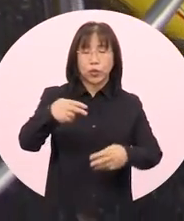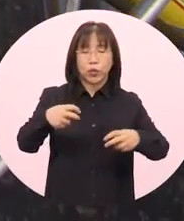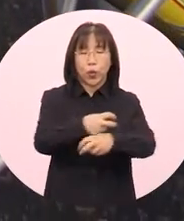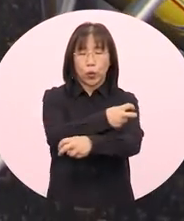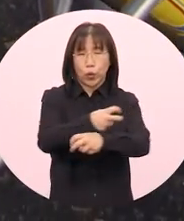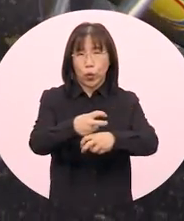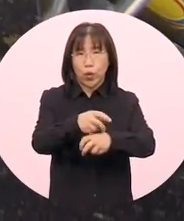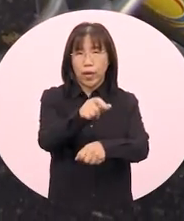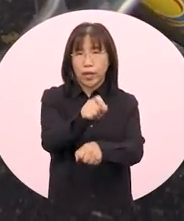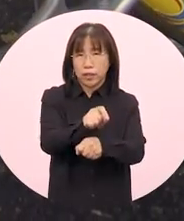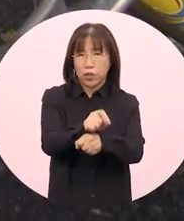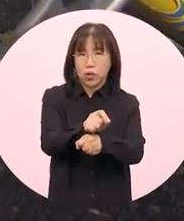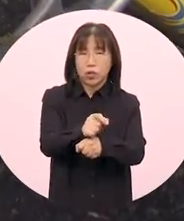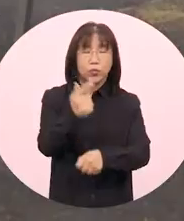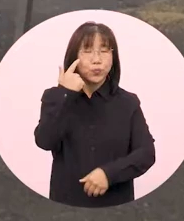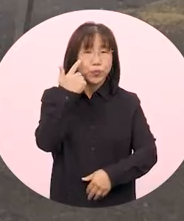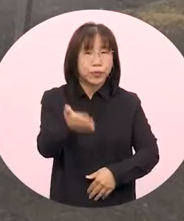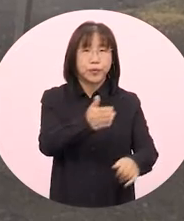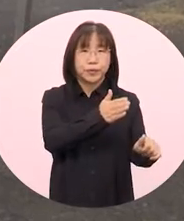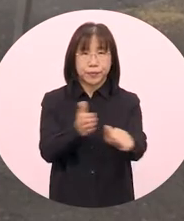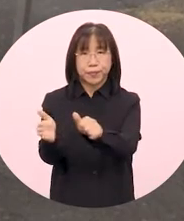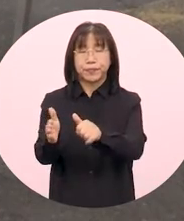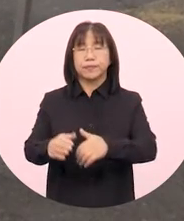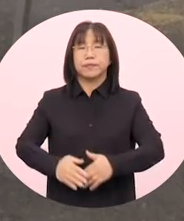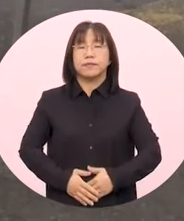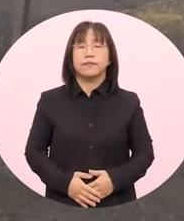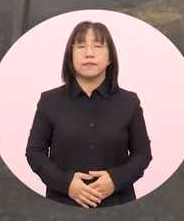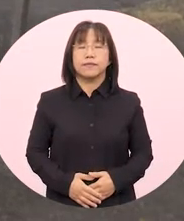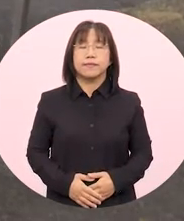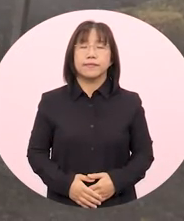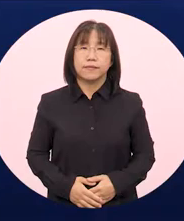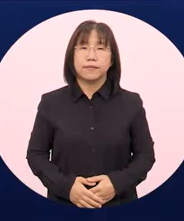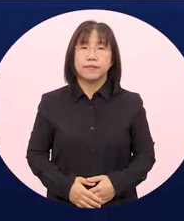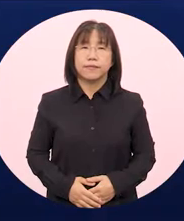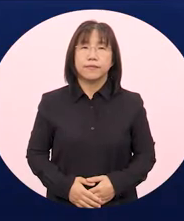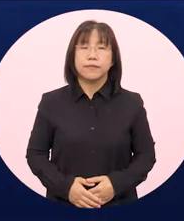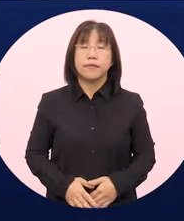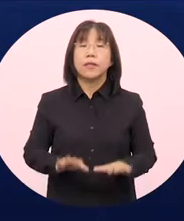사항은 강서구청 교통행정과로 문의하면 됩니다.